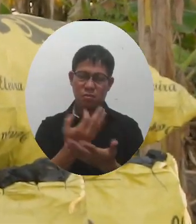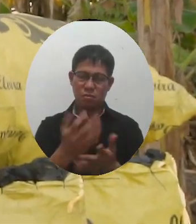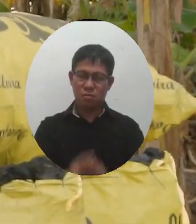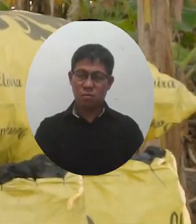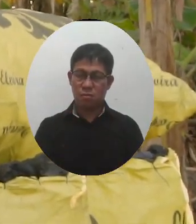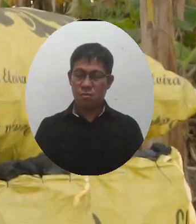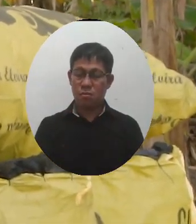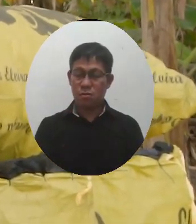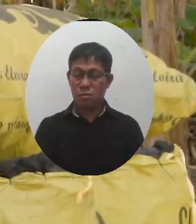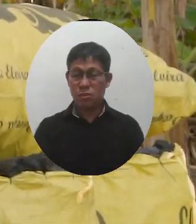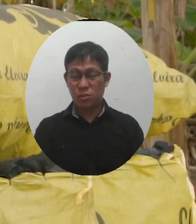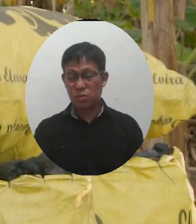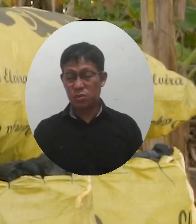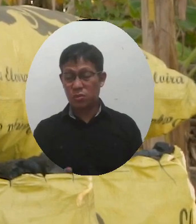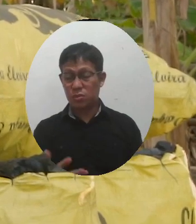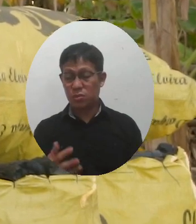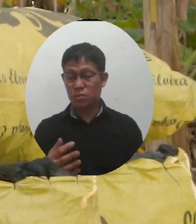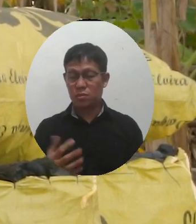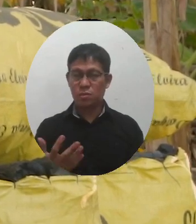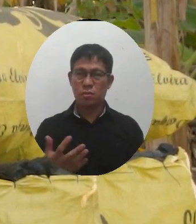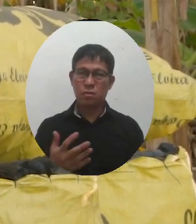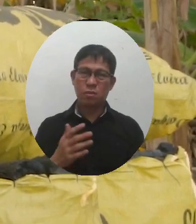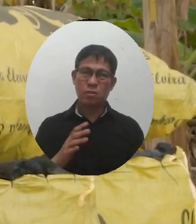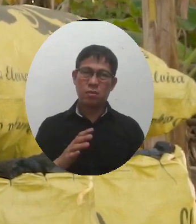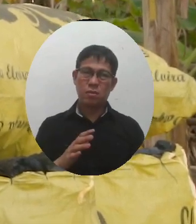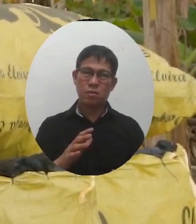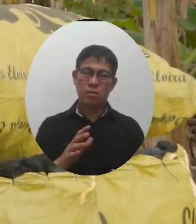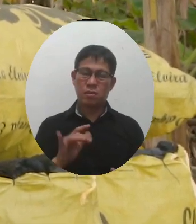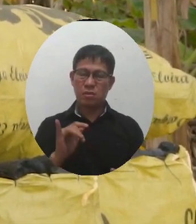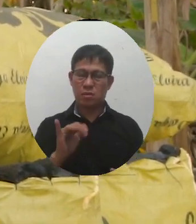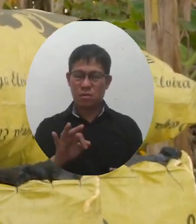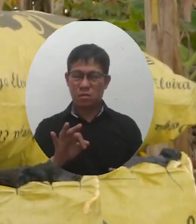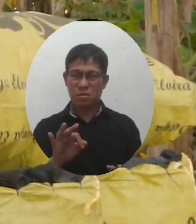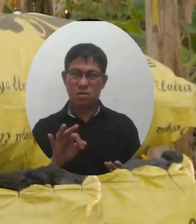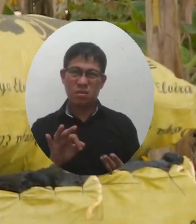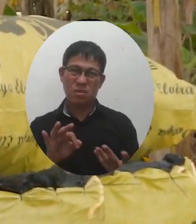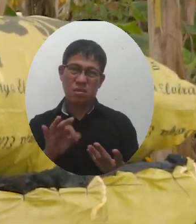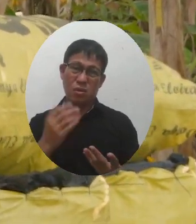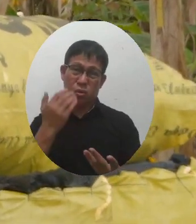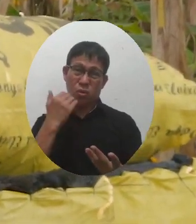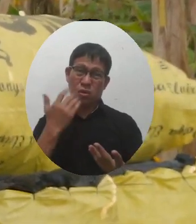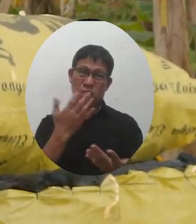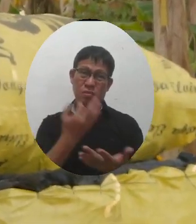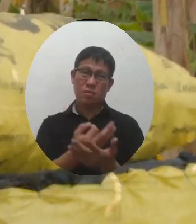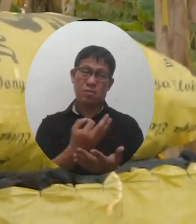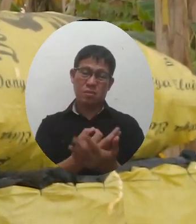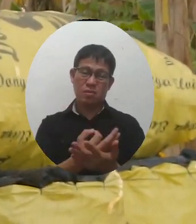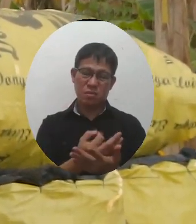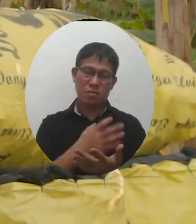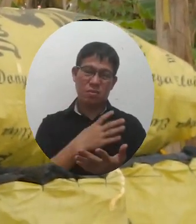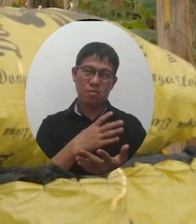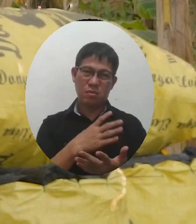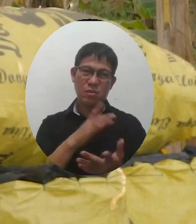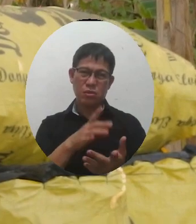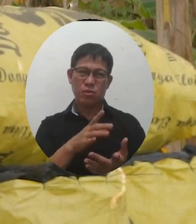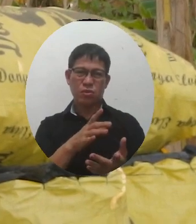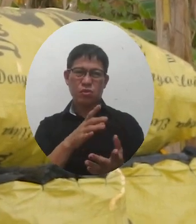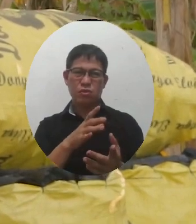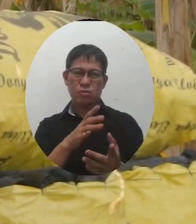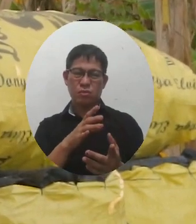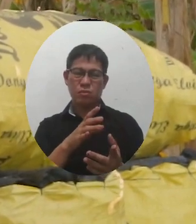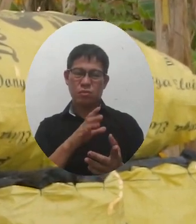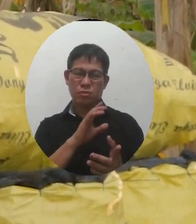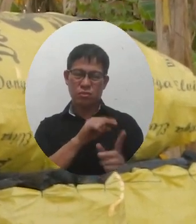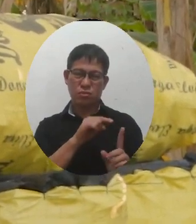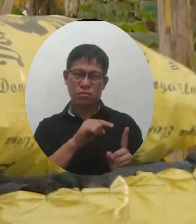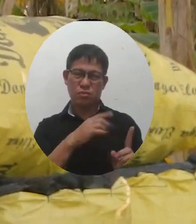Panginoon na magutom kung ano pa man. Lagi naman kung bagamat may kulang pa rin, Hindi niya hinahayaan